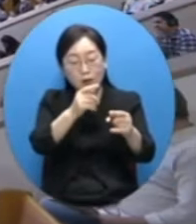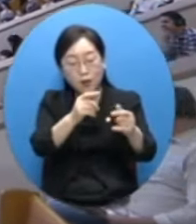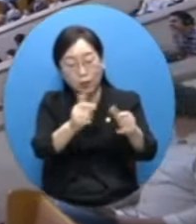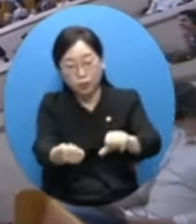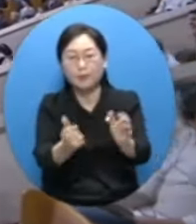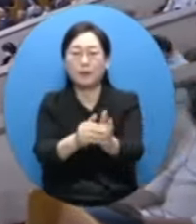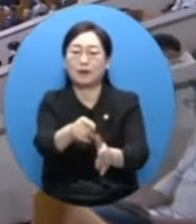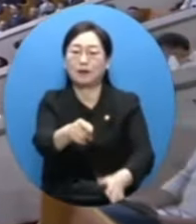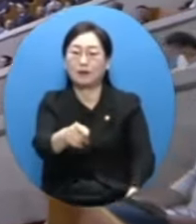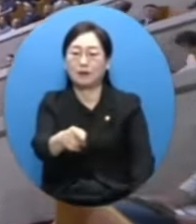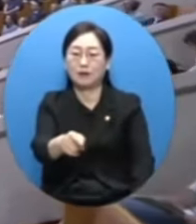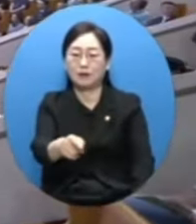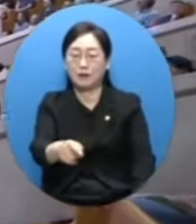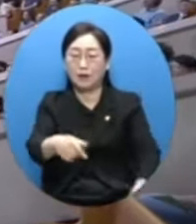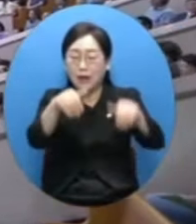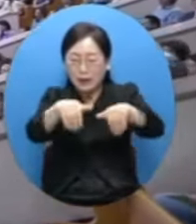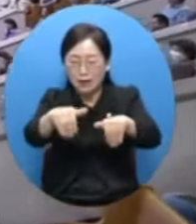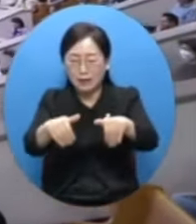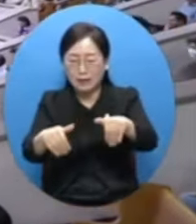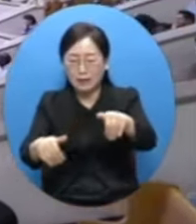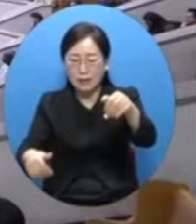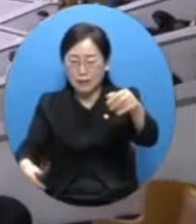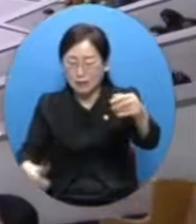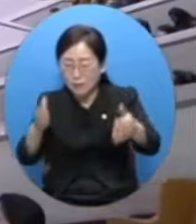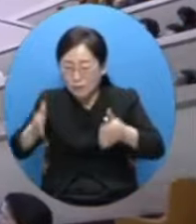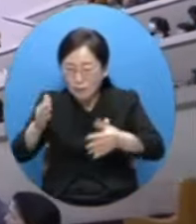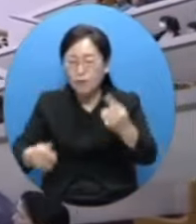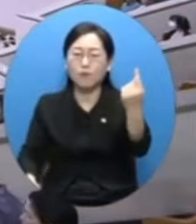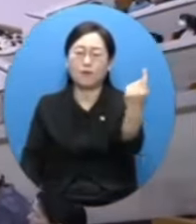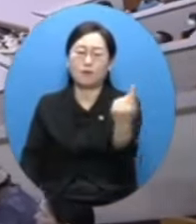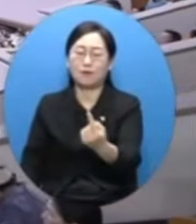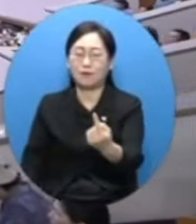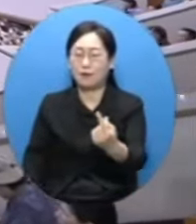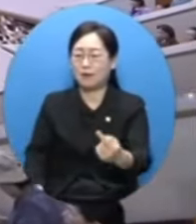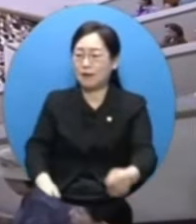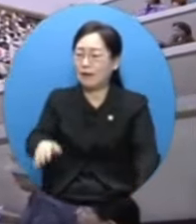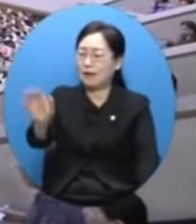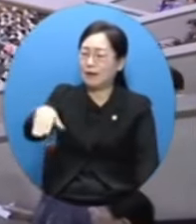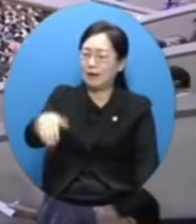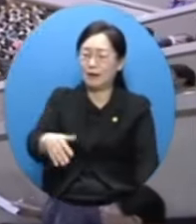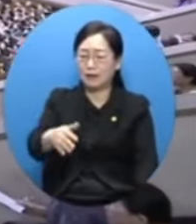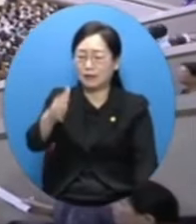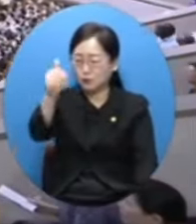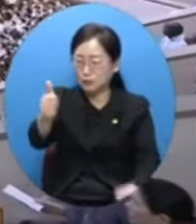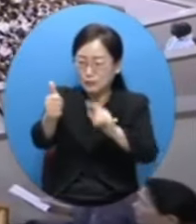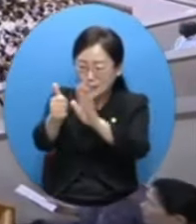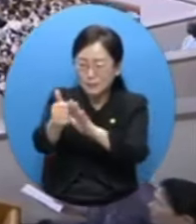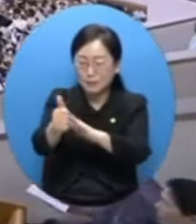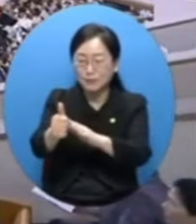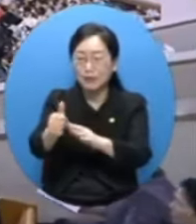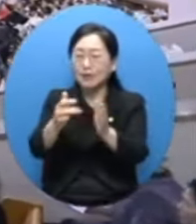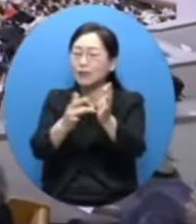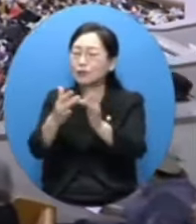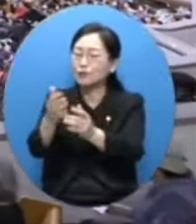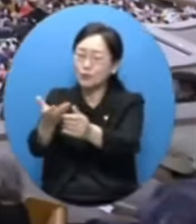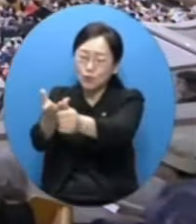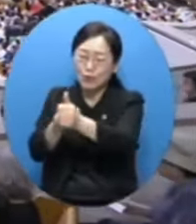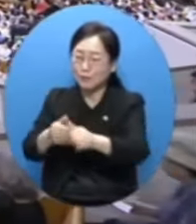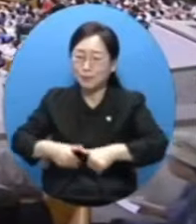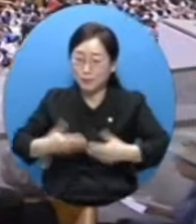회당장의 하인들이 달려서 얘기합니다. 더 이상 선생님을 괴롭게 하지 마십시오. 따님이